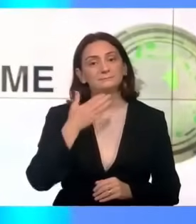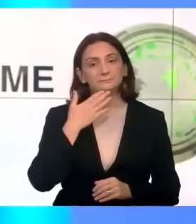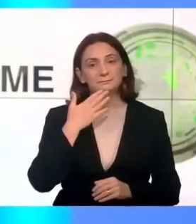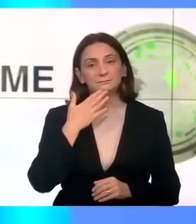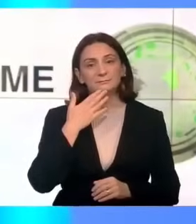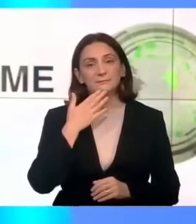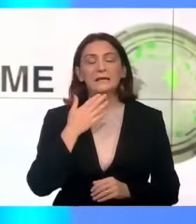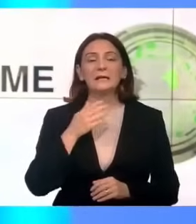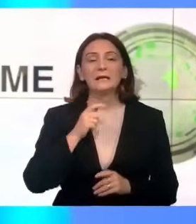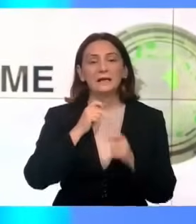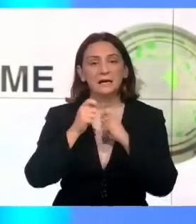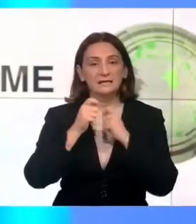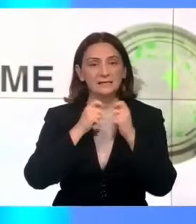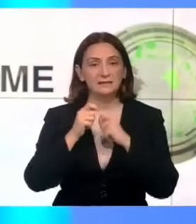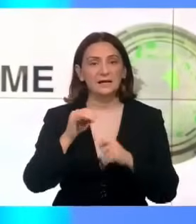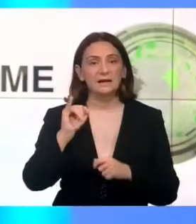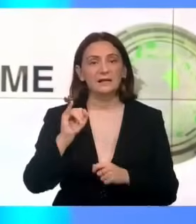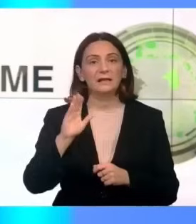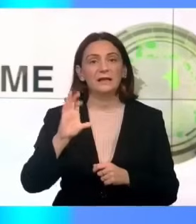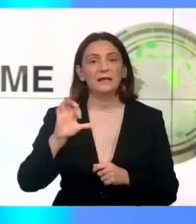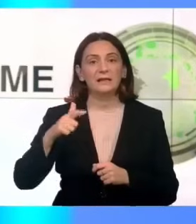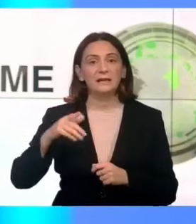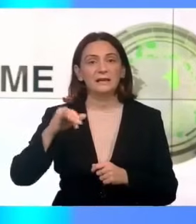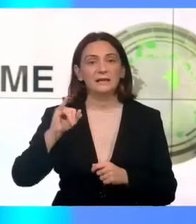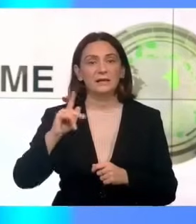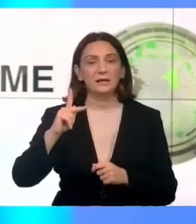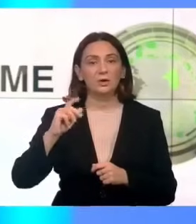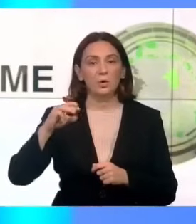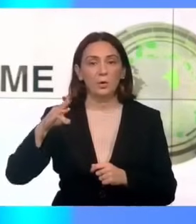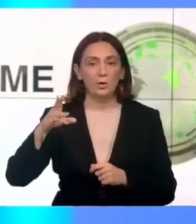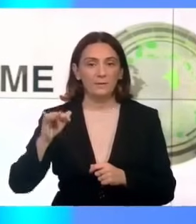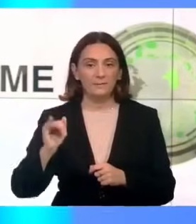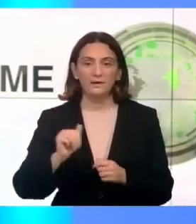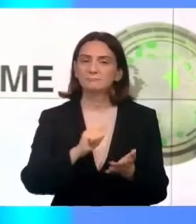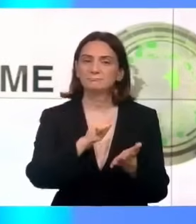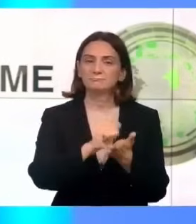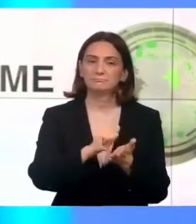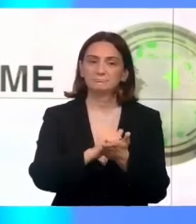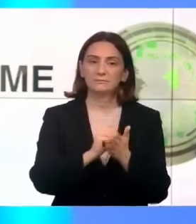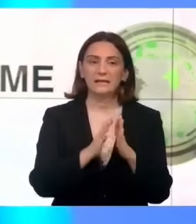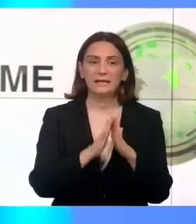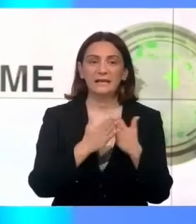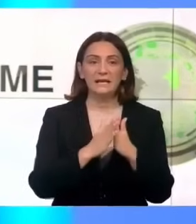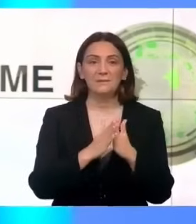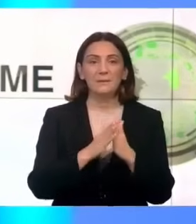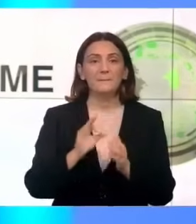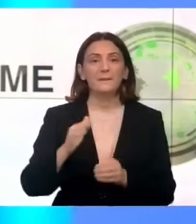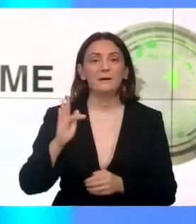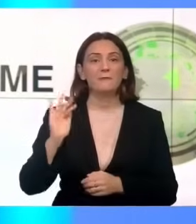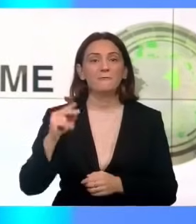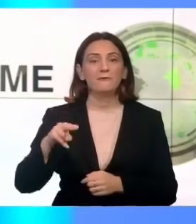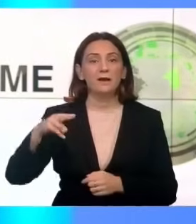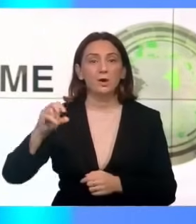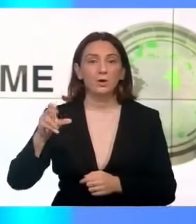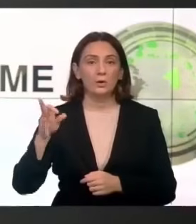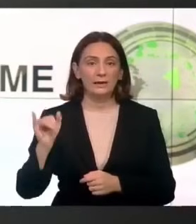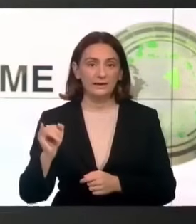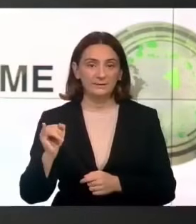Studiuesi dhe gazetari Ilir Ekonomi ka prezantuar në Tiranë vëllimin e dytë të biografisë kushtuar Fanolit. Ndjekim Sara Hilë.